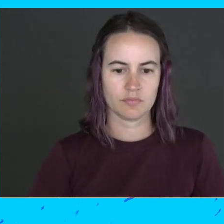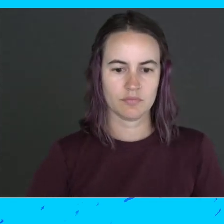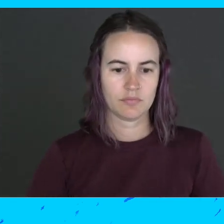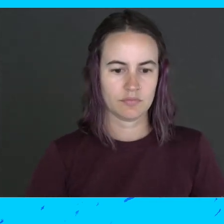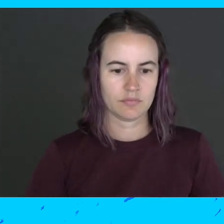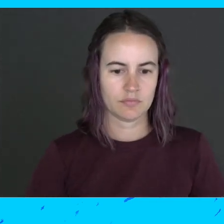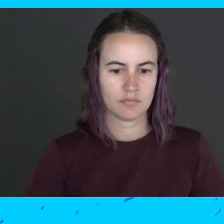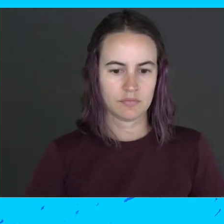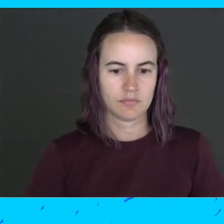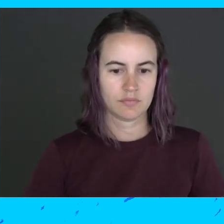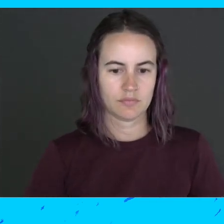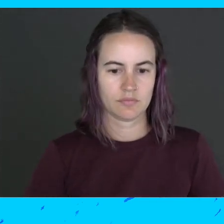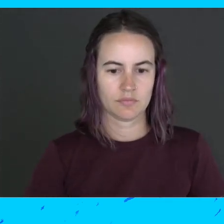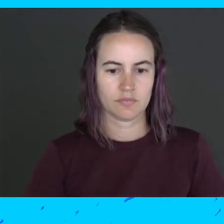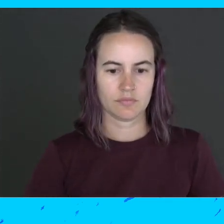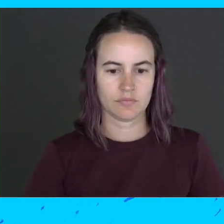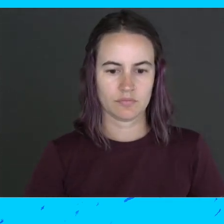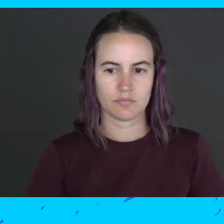et nous avons